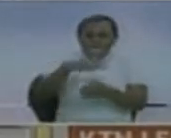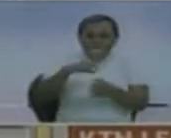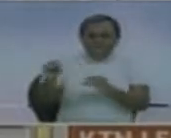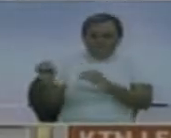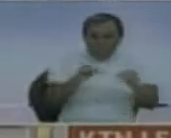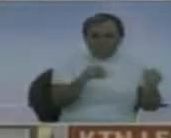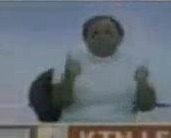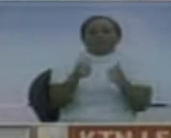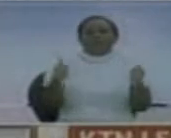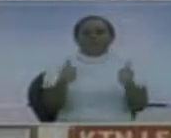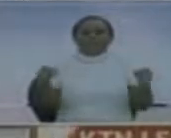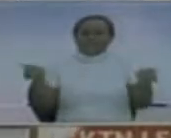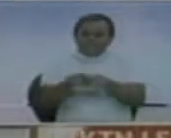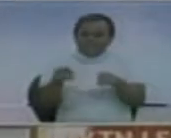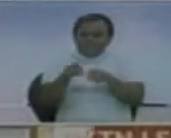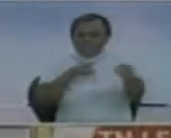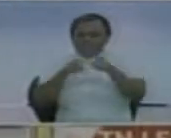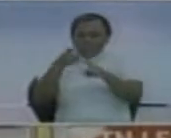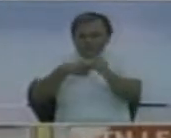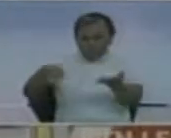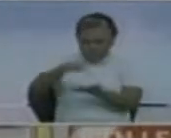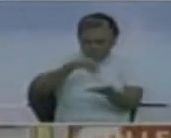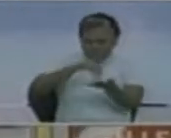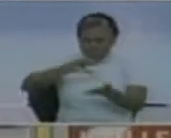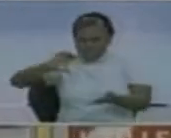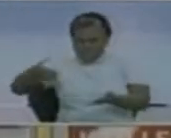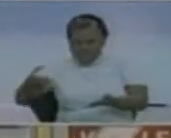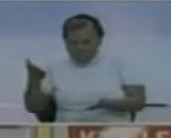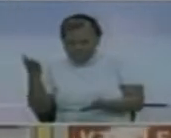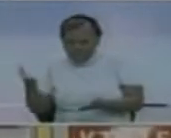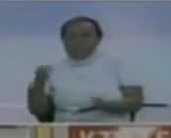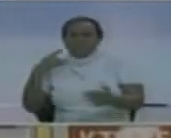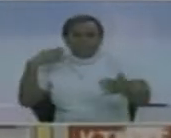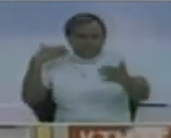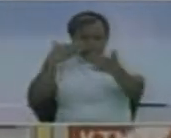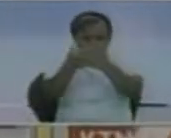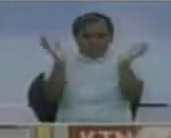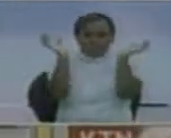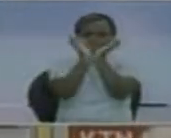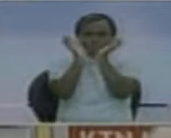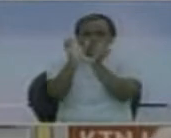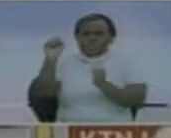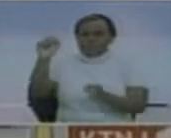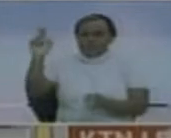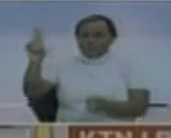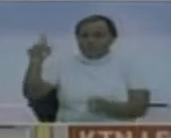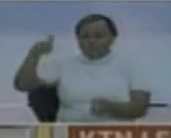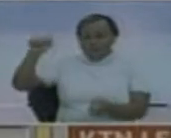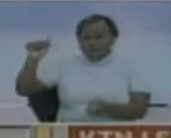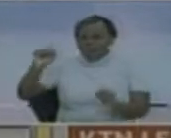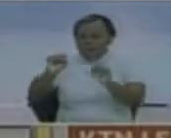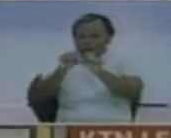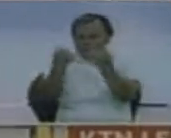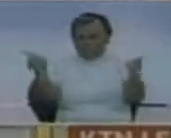lingine. Nasi tulifunga safari kutoka katikati la jiji hili la Sao Paulo hadi katika uga wa Sao Paulo. Hivi ndivyo mambo